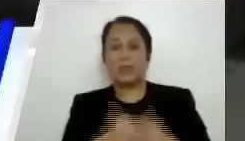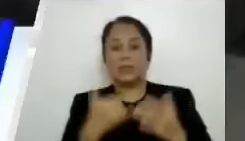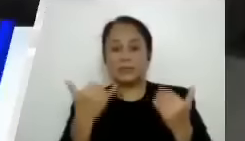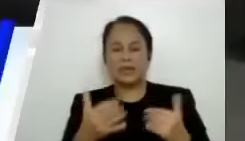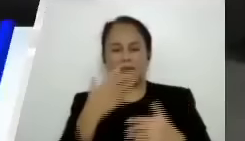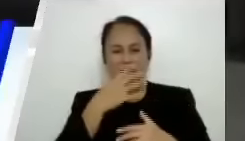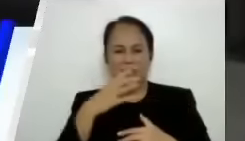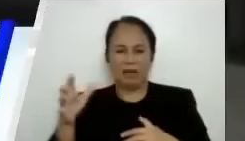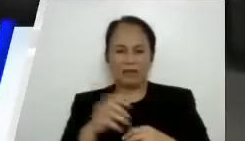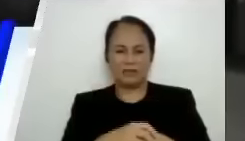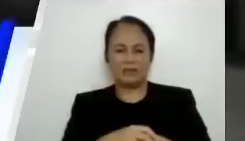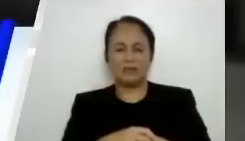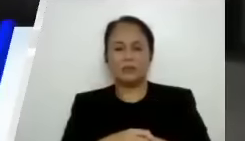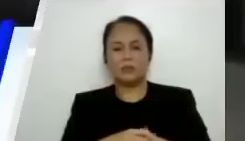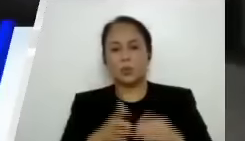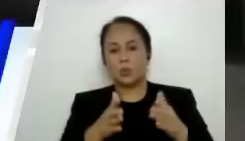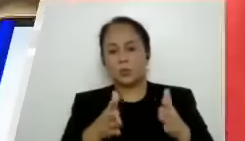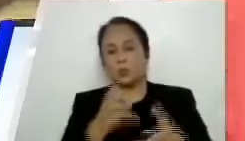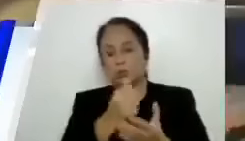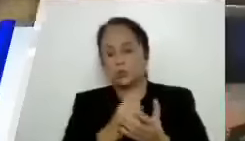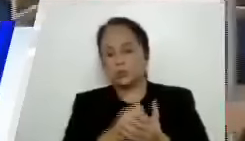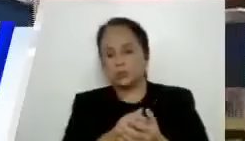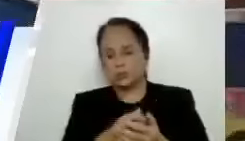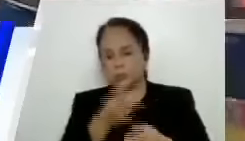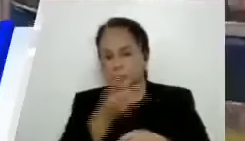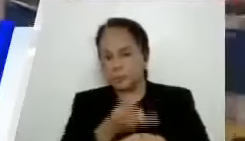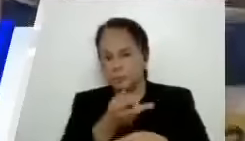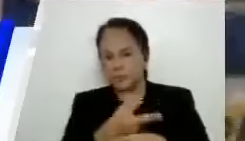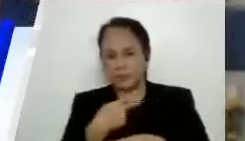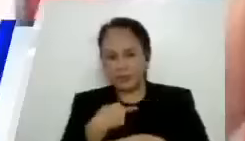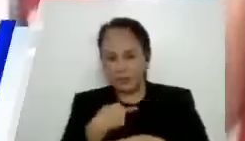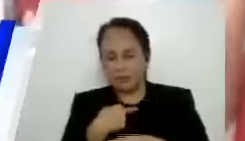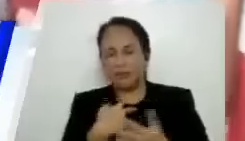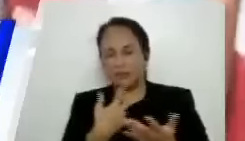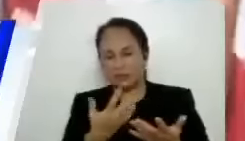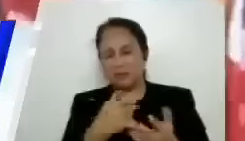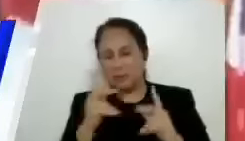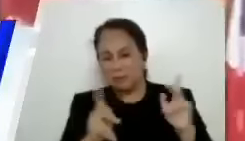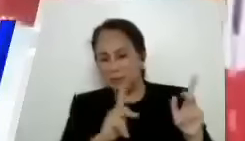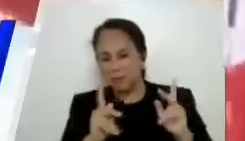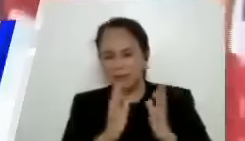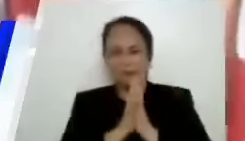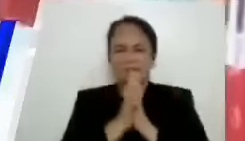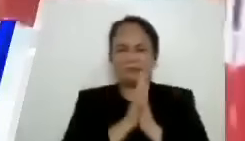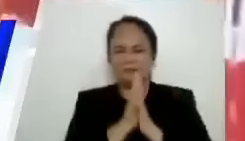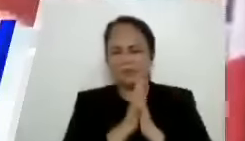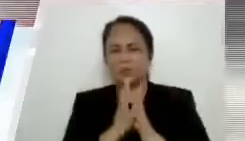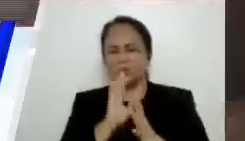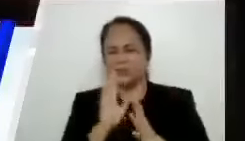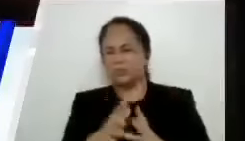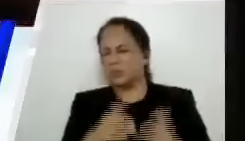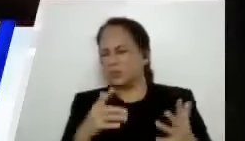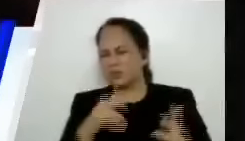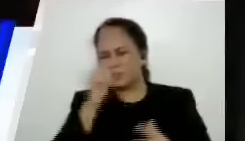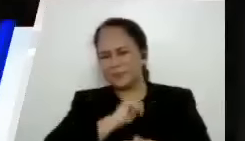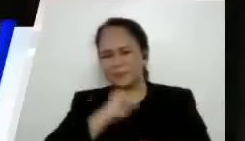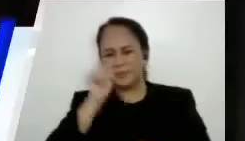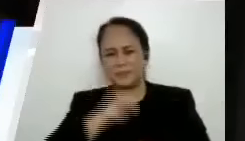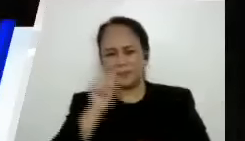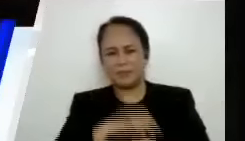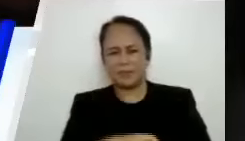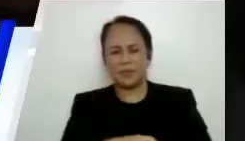road warrior kung IP Sa matinding traffic at sa loob ay masiksik talagang masusubok ang pasensya ah nagdadala